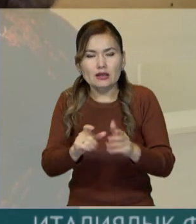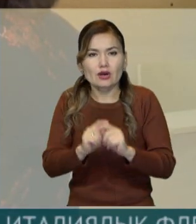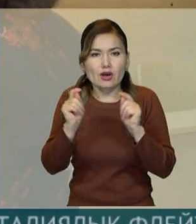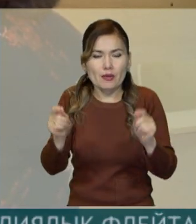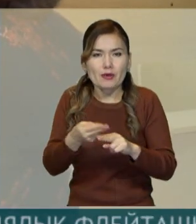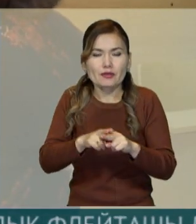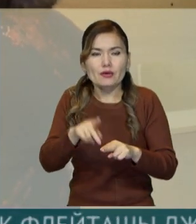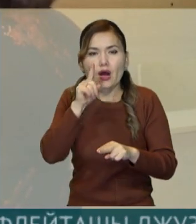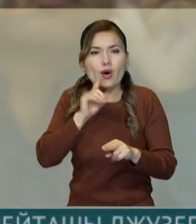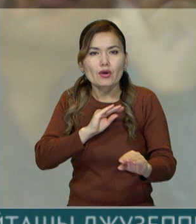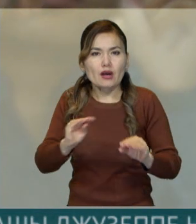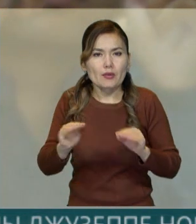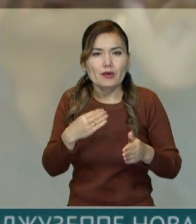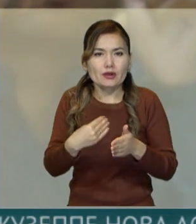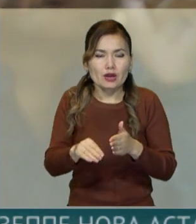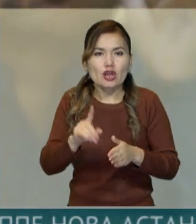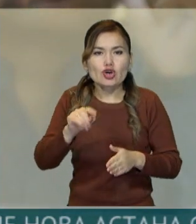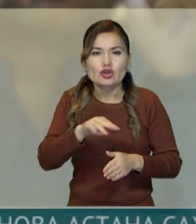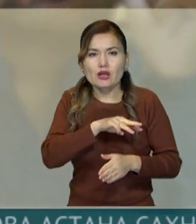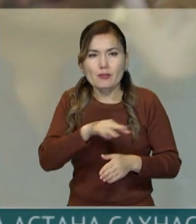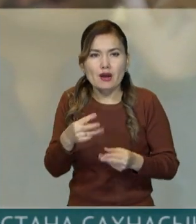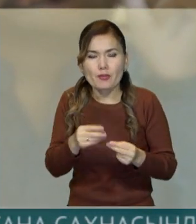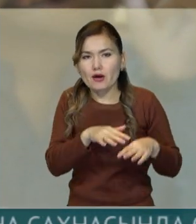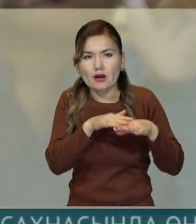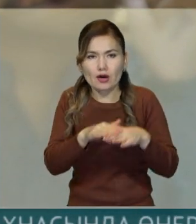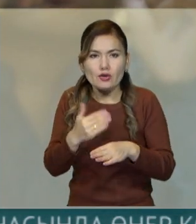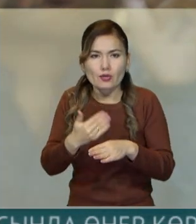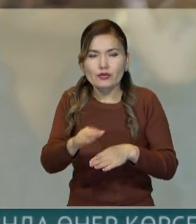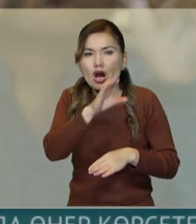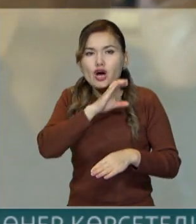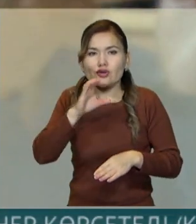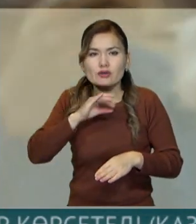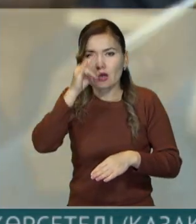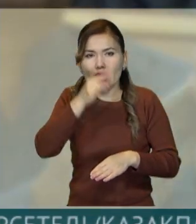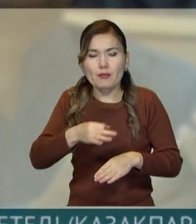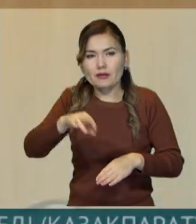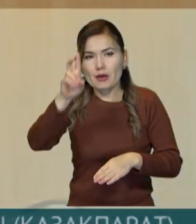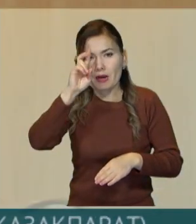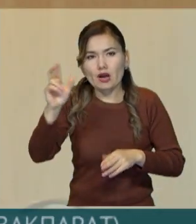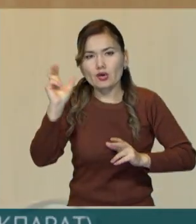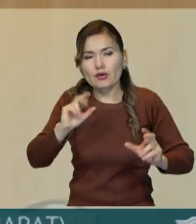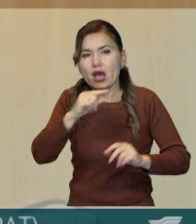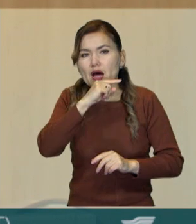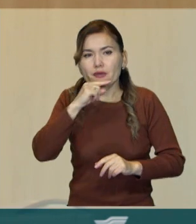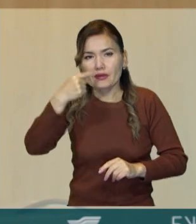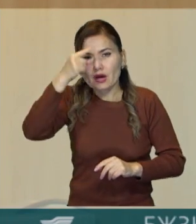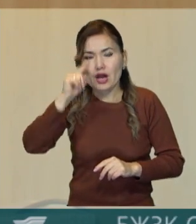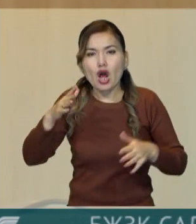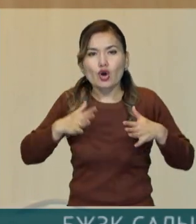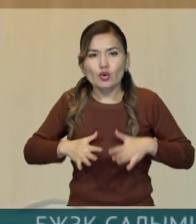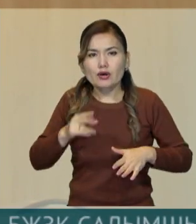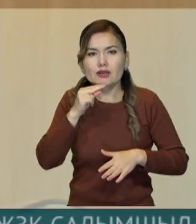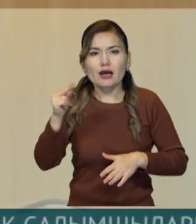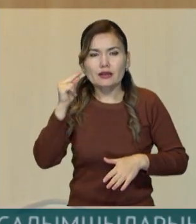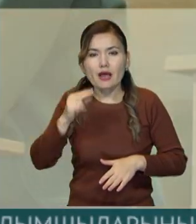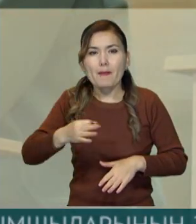Түрлі қондырғыларды сатып алуға 100 миллионнан астам теңге бөлінген. Қазір Солтүстік Қазақстан мемлекеттік университетінде Ресей, Әзербайжан, Грузия,